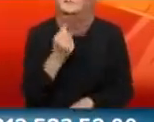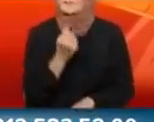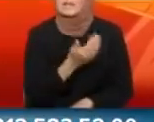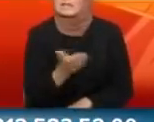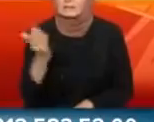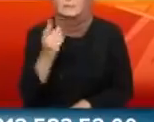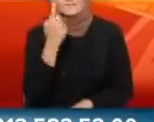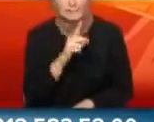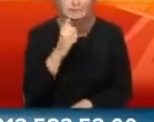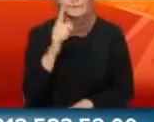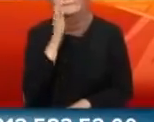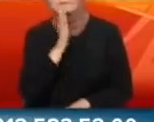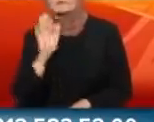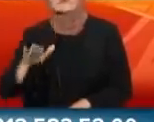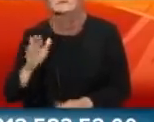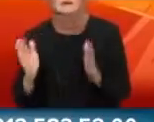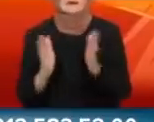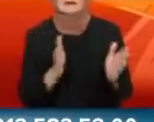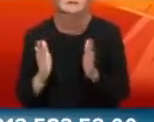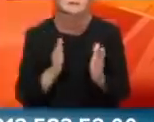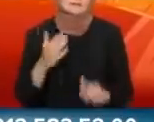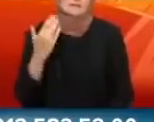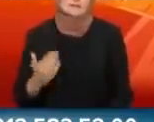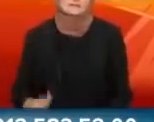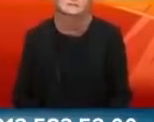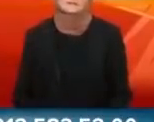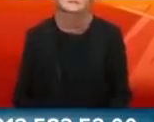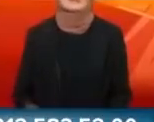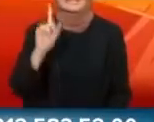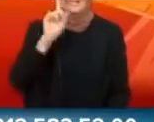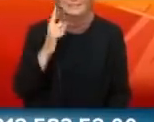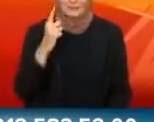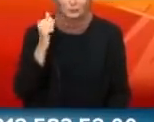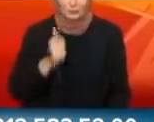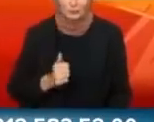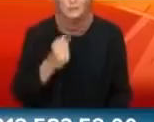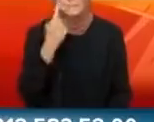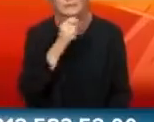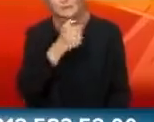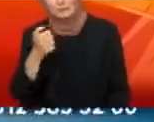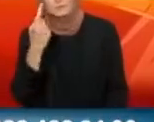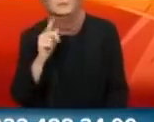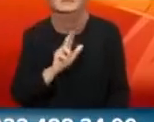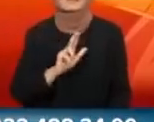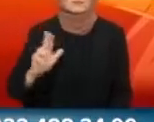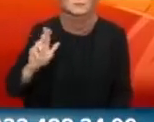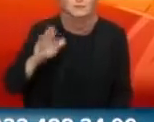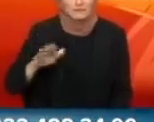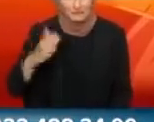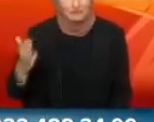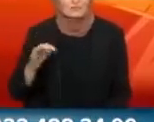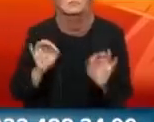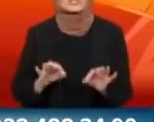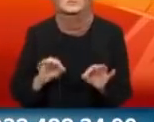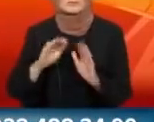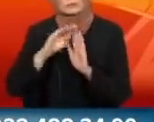arasında değişiyor. İlk günü 1500, 1600, 1700 civarıydı. Şimdi ne kadar? Şimdi 900 lira, 1000 lira, 1100 lira, 750 liraya